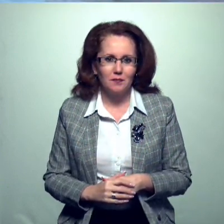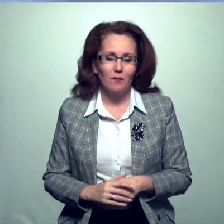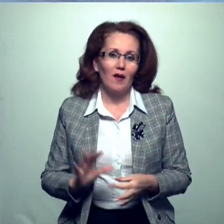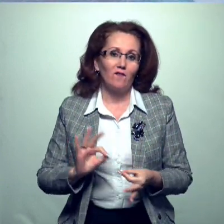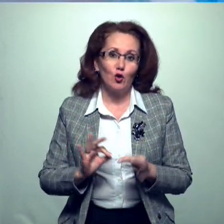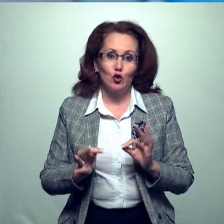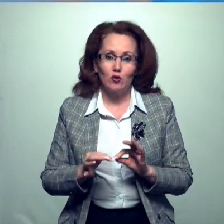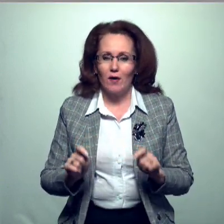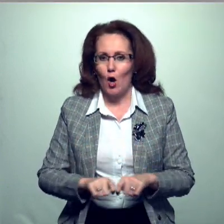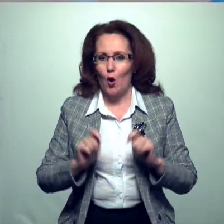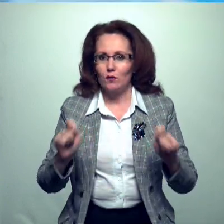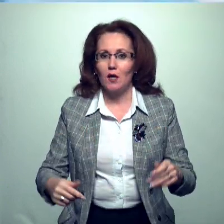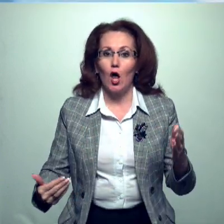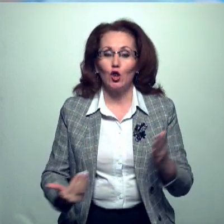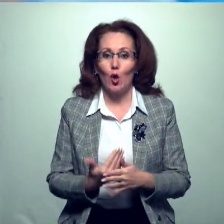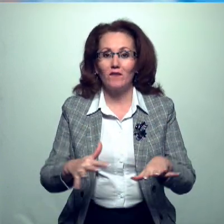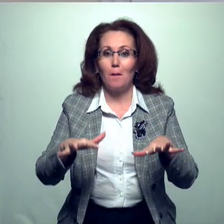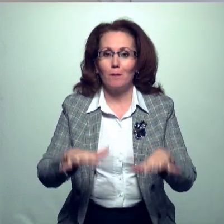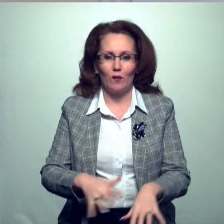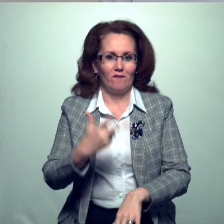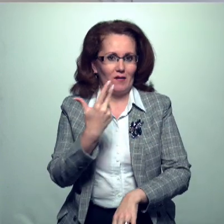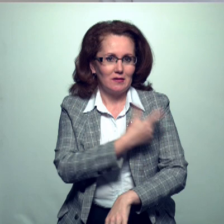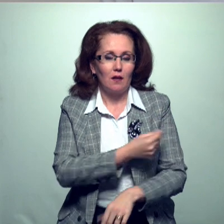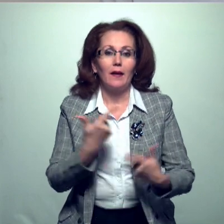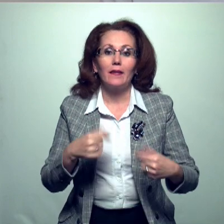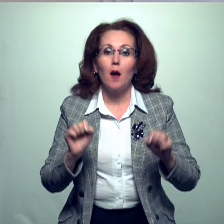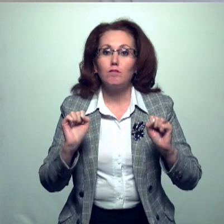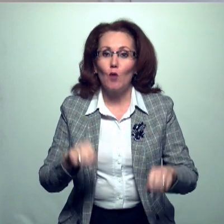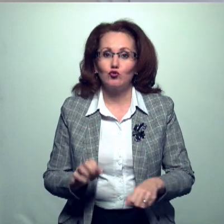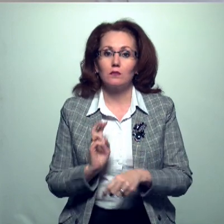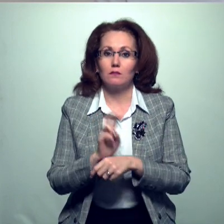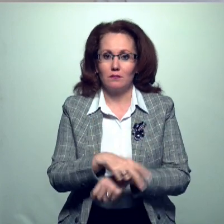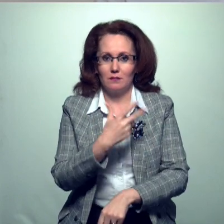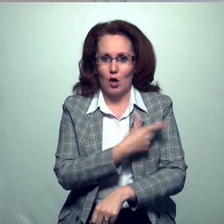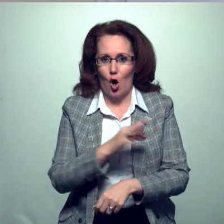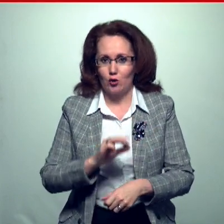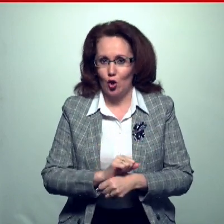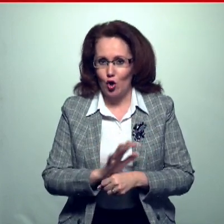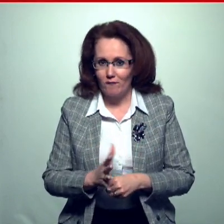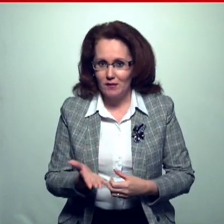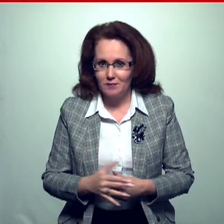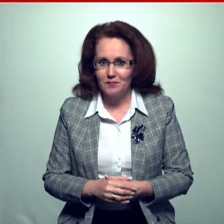И в Ижевске открылся новый пункт вакцинации, где еще теперь можно будет поставить прививку от ковида.